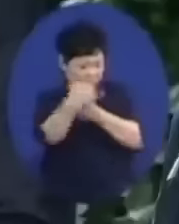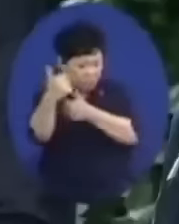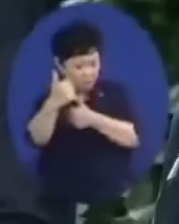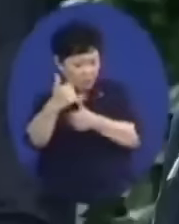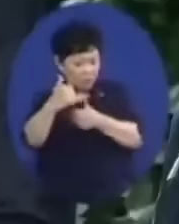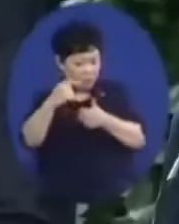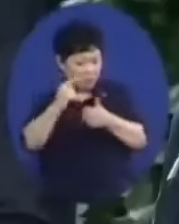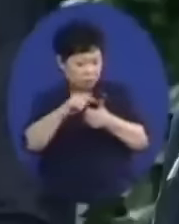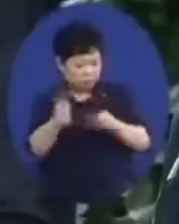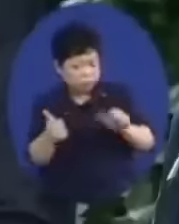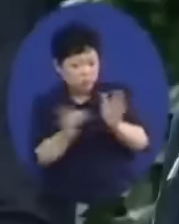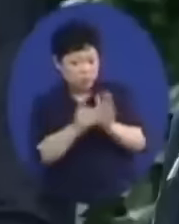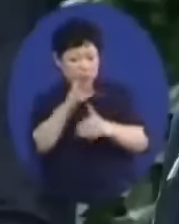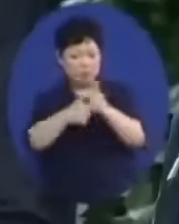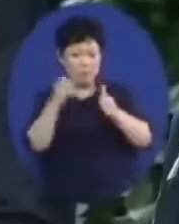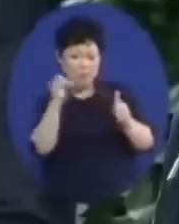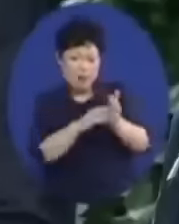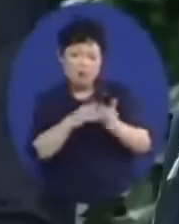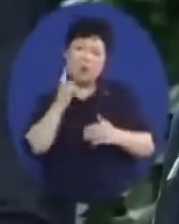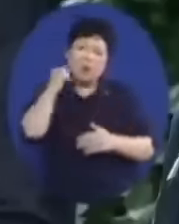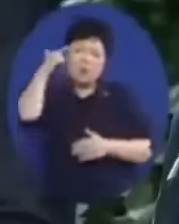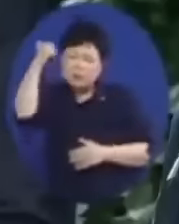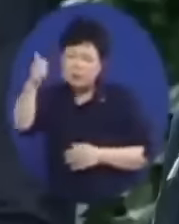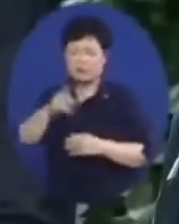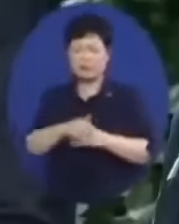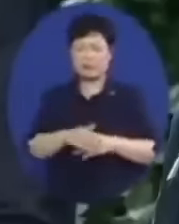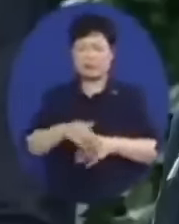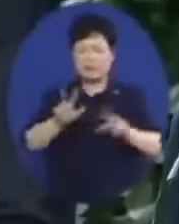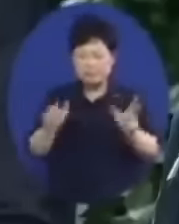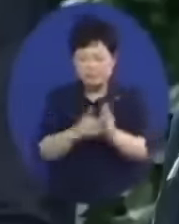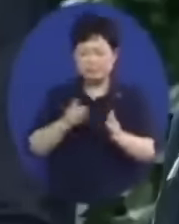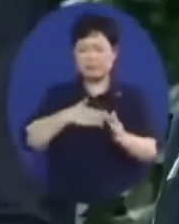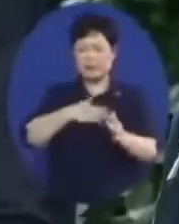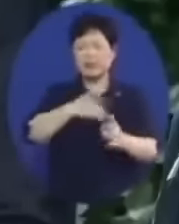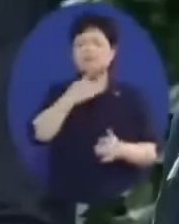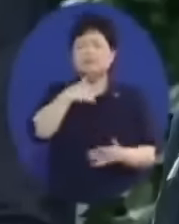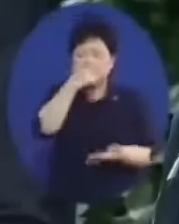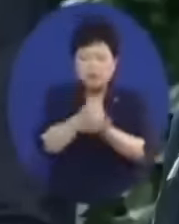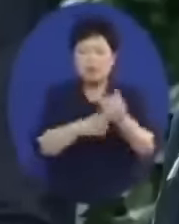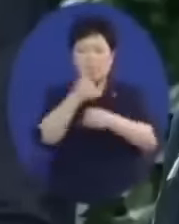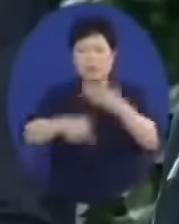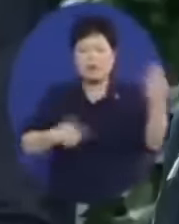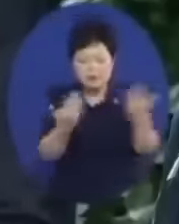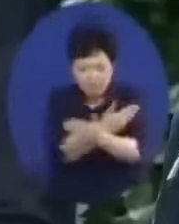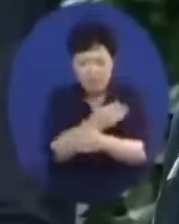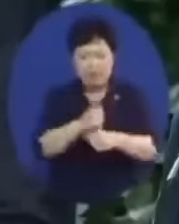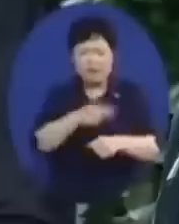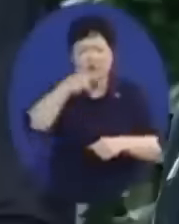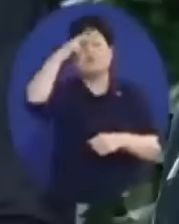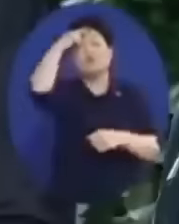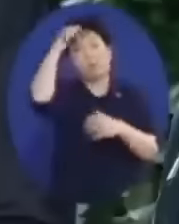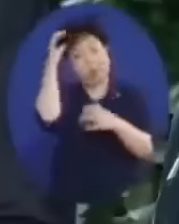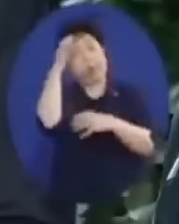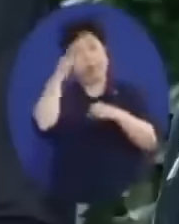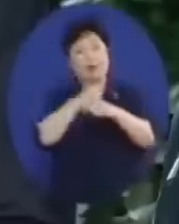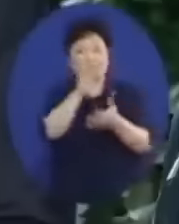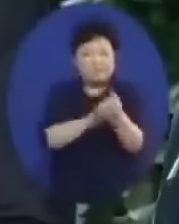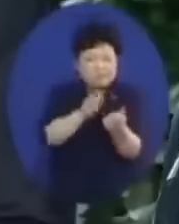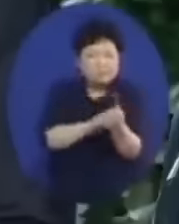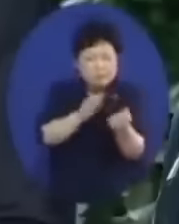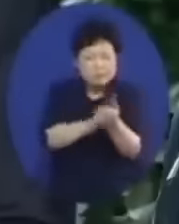하나님이 말씀하더라는 것입니다. 그래서 목사님 지금까지 나의 지은 죄를 회개합니다. 술, 죄중병이